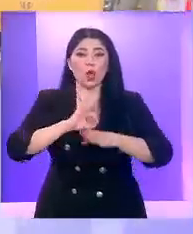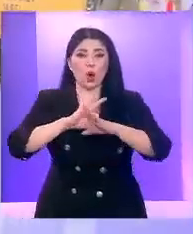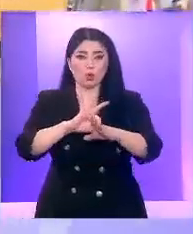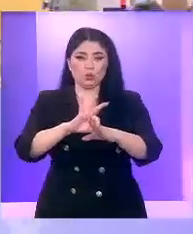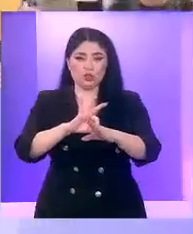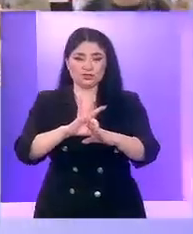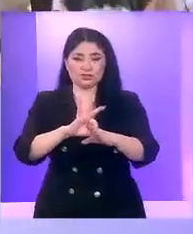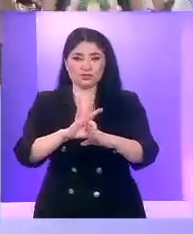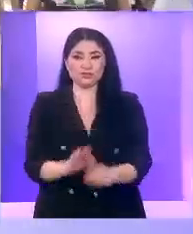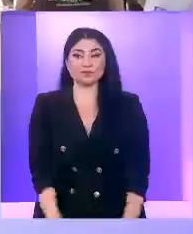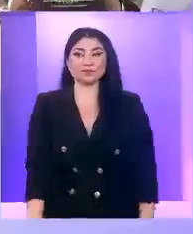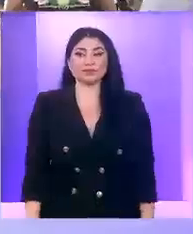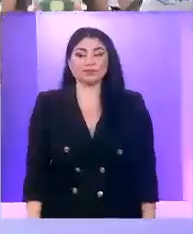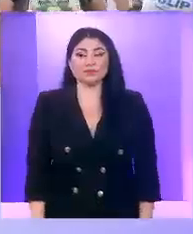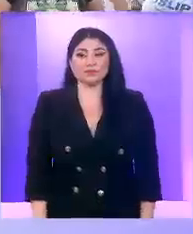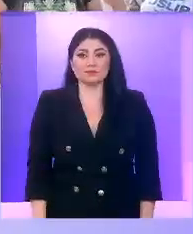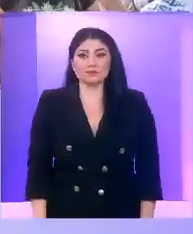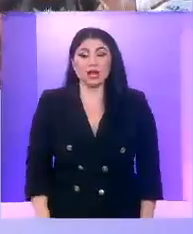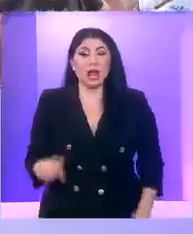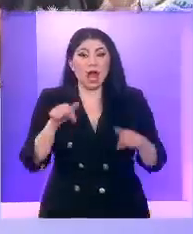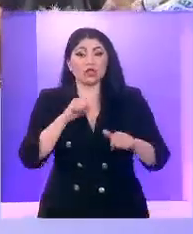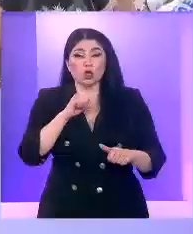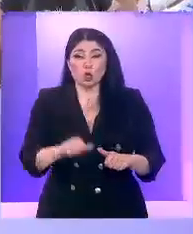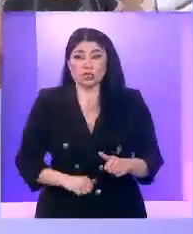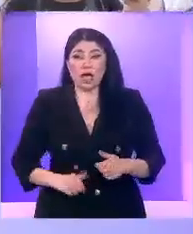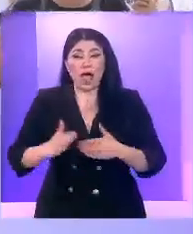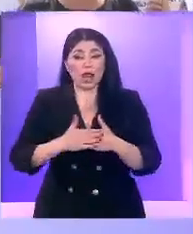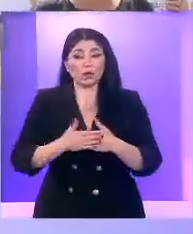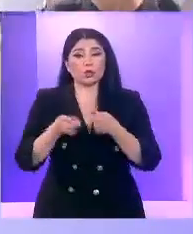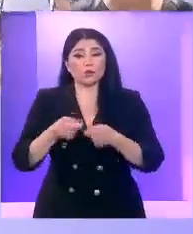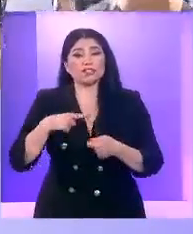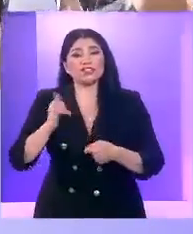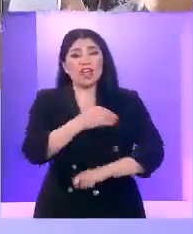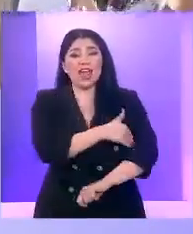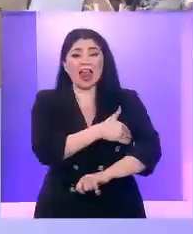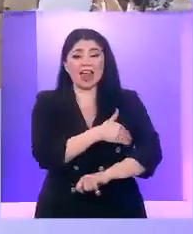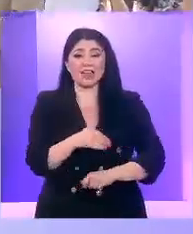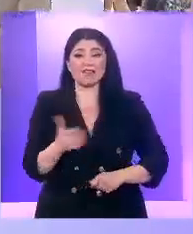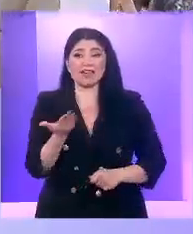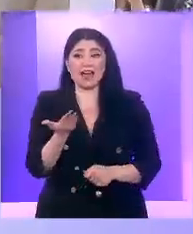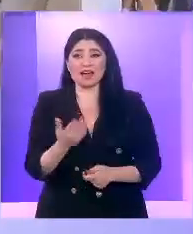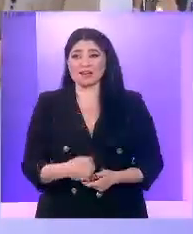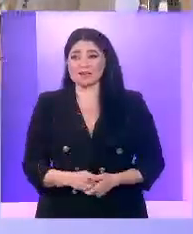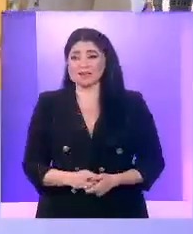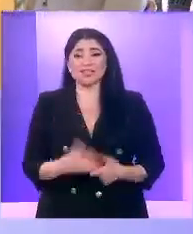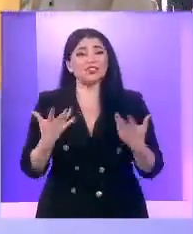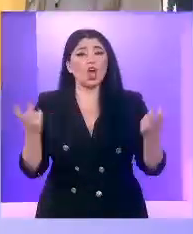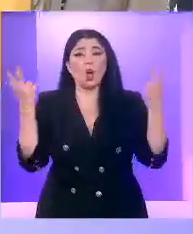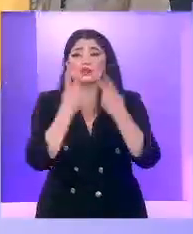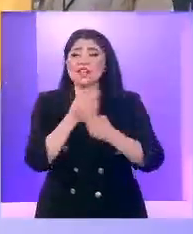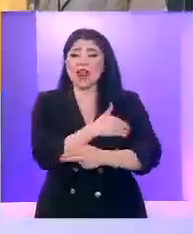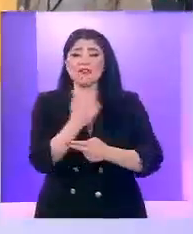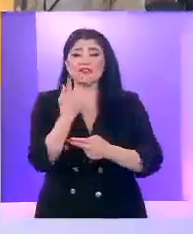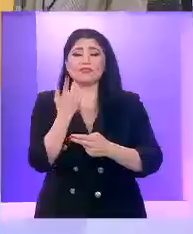conduc. Spuneți că aici, în Constanța, alături de dumneavoastră, sunt și elevii. Oare ce au înțeles ei din